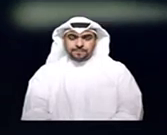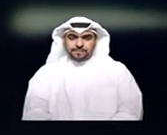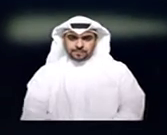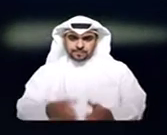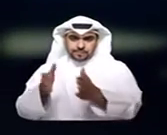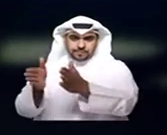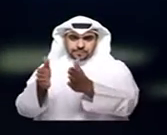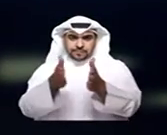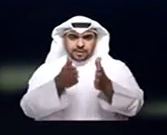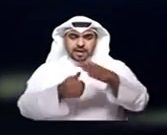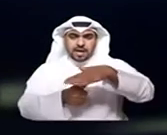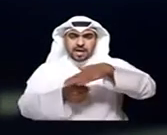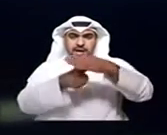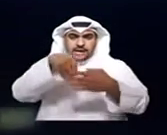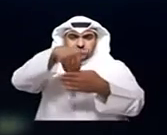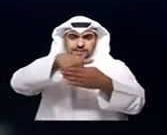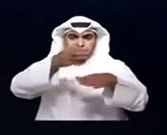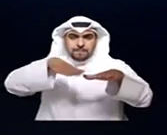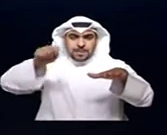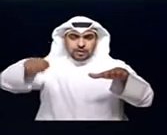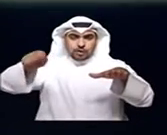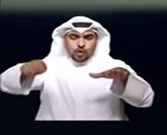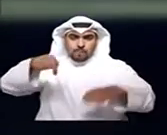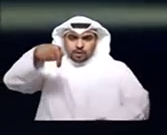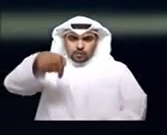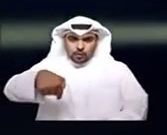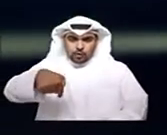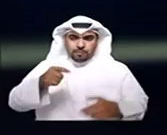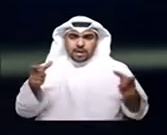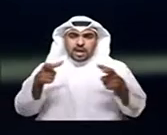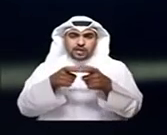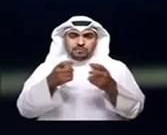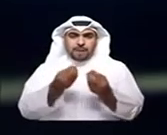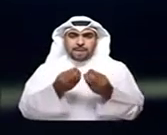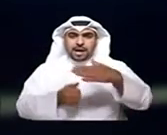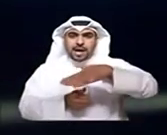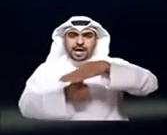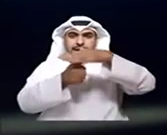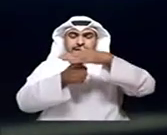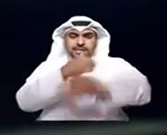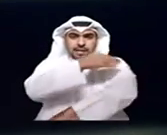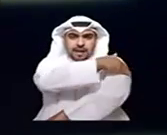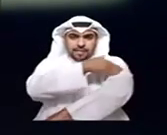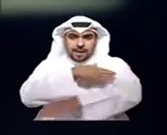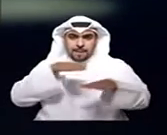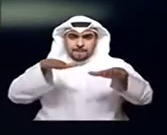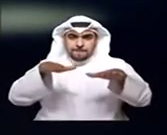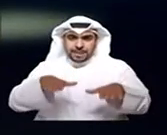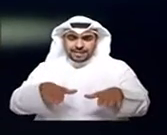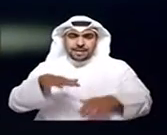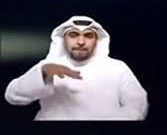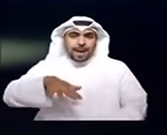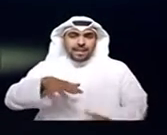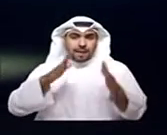بحث رئيس مجلس الأمة مرزوق علي الغانم اليوم مع رئيس مجلس النواب المصري الدكتور علي عبد العال أوجه التعاون